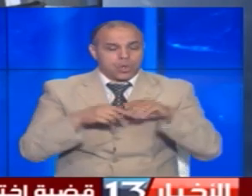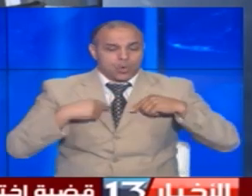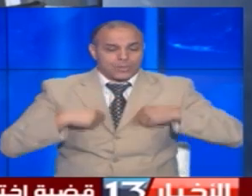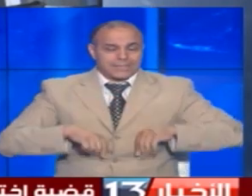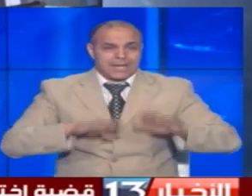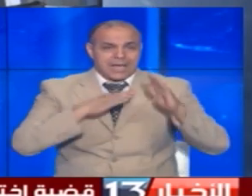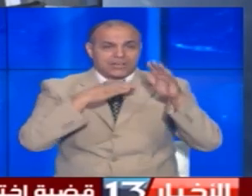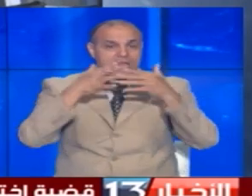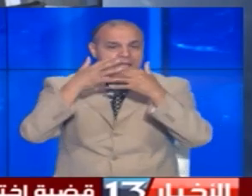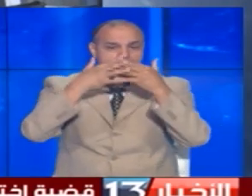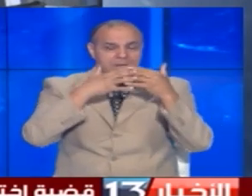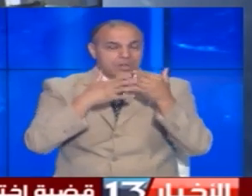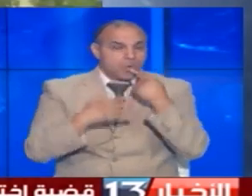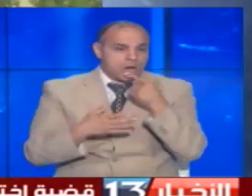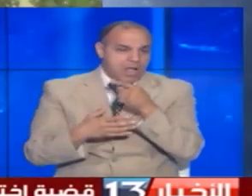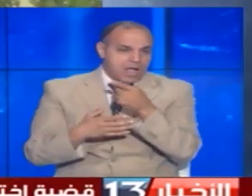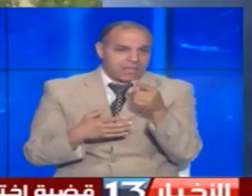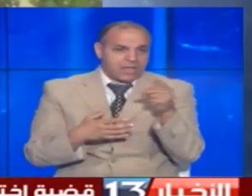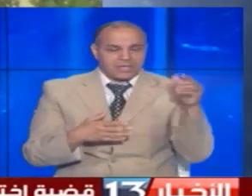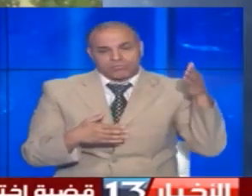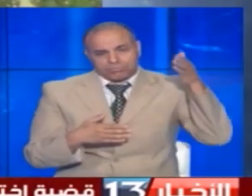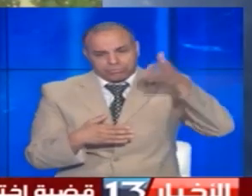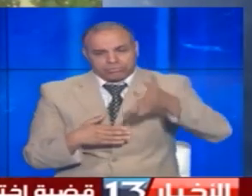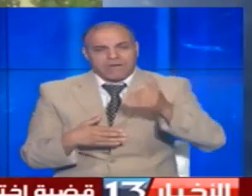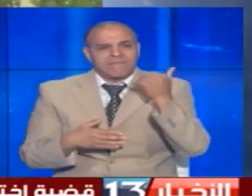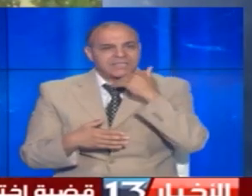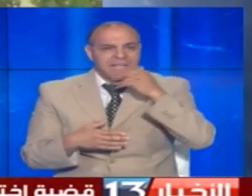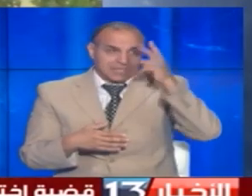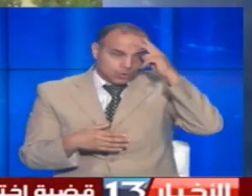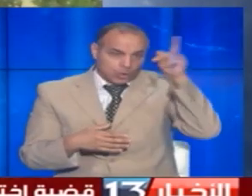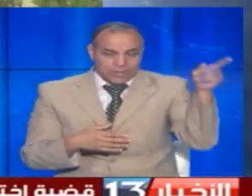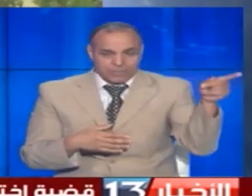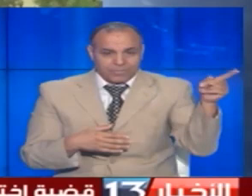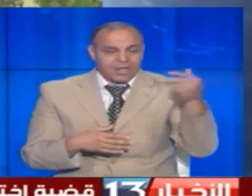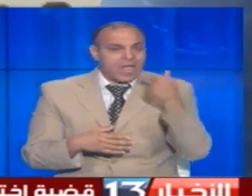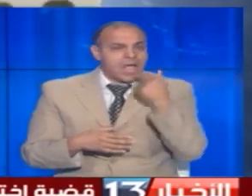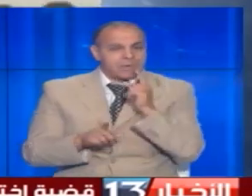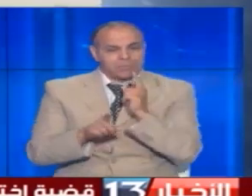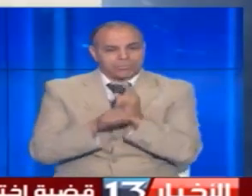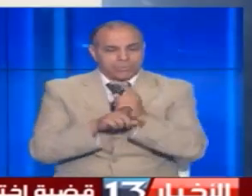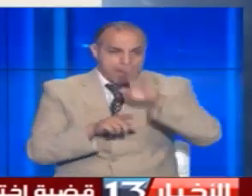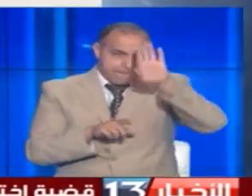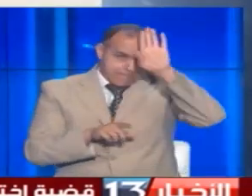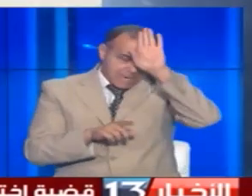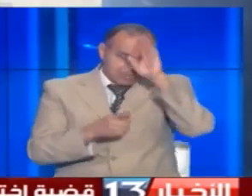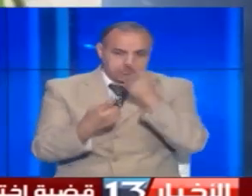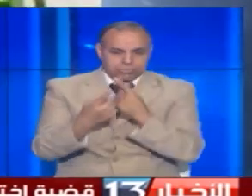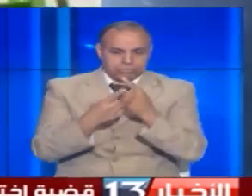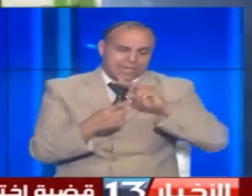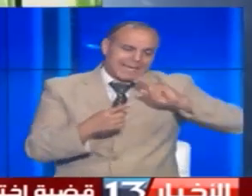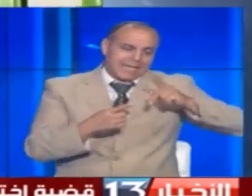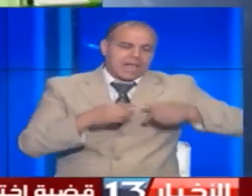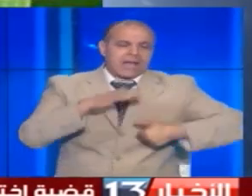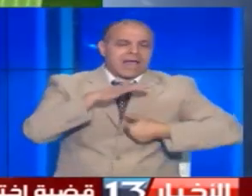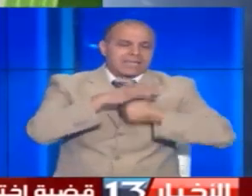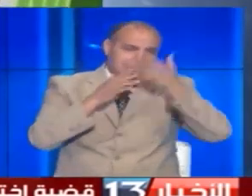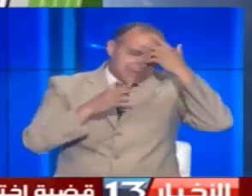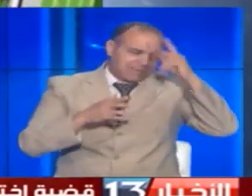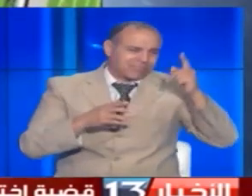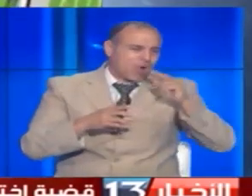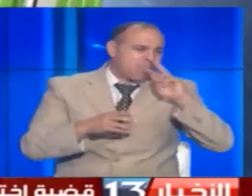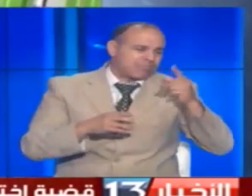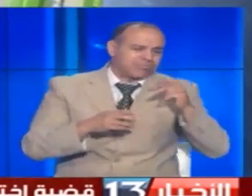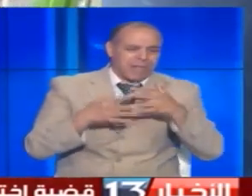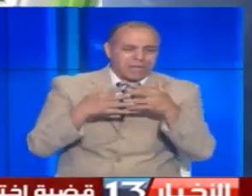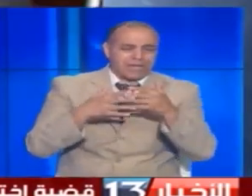الخارجيه الامريكي بوش في زياره خاطفه الى الرياض حيث التقى العاهل السعودي نيابه عن الرئيس الامريكي دونالد ترامب